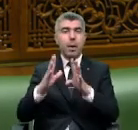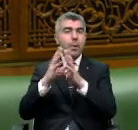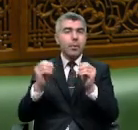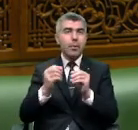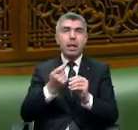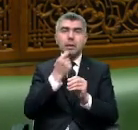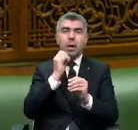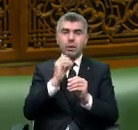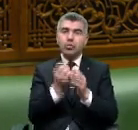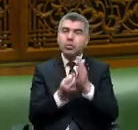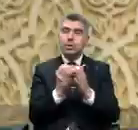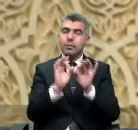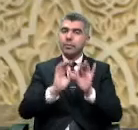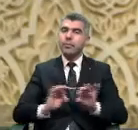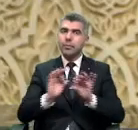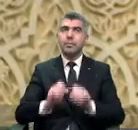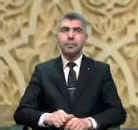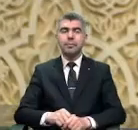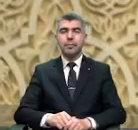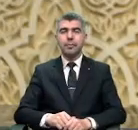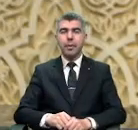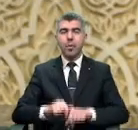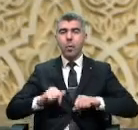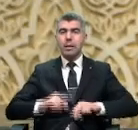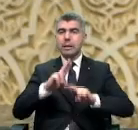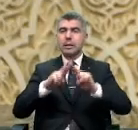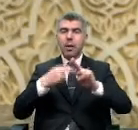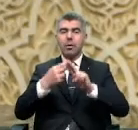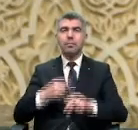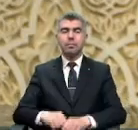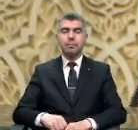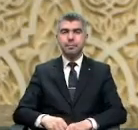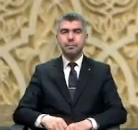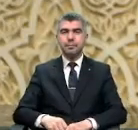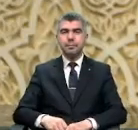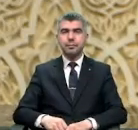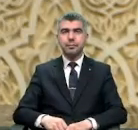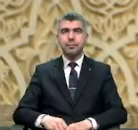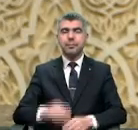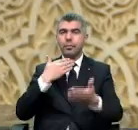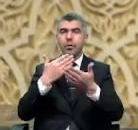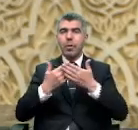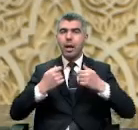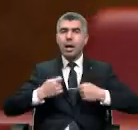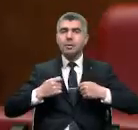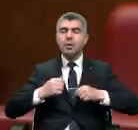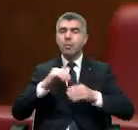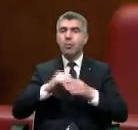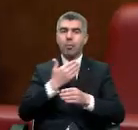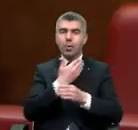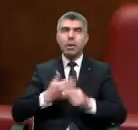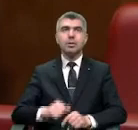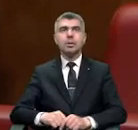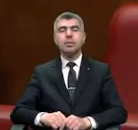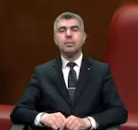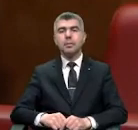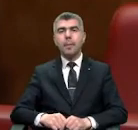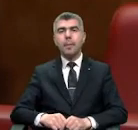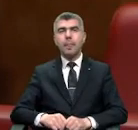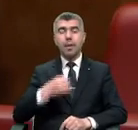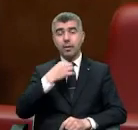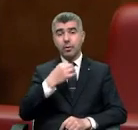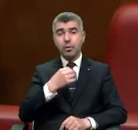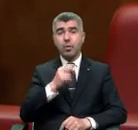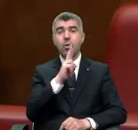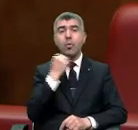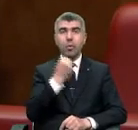مع غياب الأدوية من الجيل الجديد. وشكرا. شكرا السيد الوزير، تفضلوا للرد على التعقيب. شكرا سيد رئيس. السيده المستشاره المحترمه، انا بغيت نقول لك